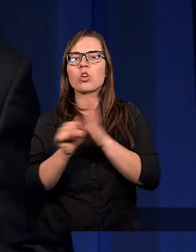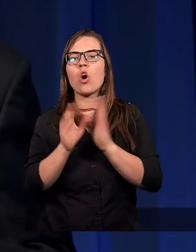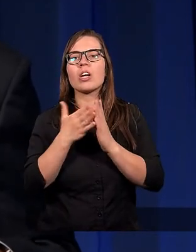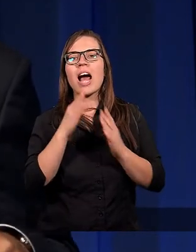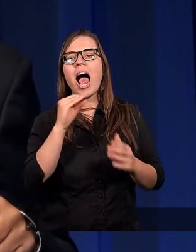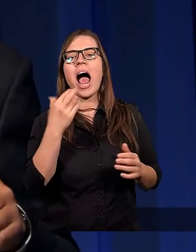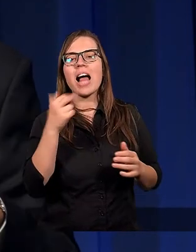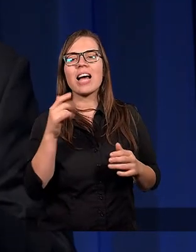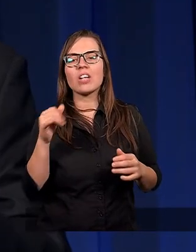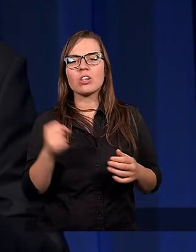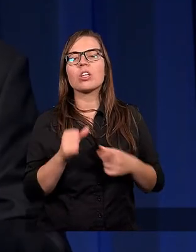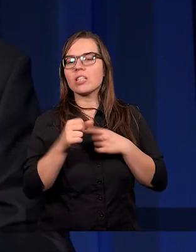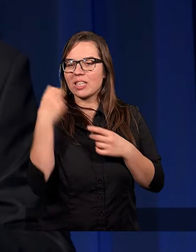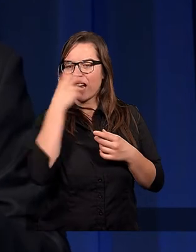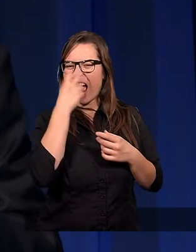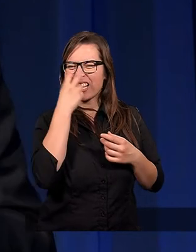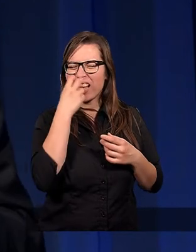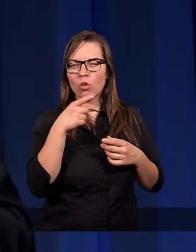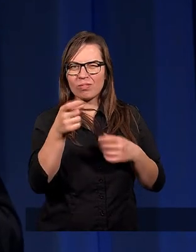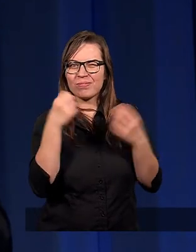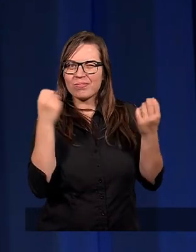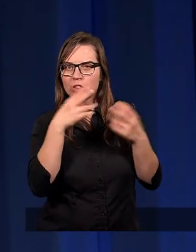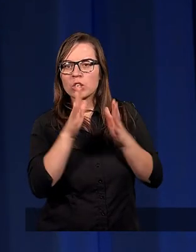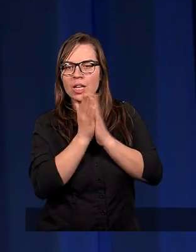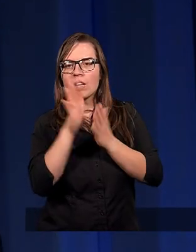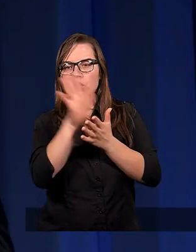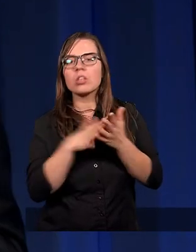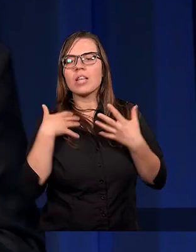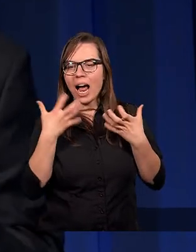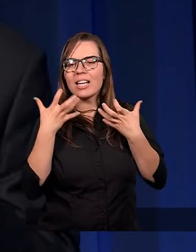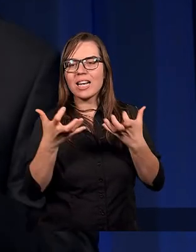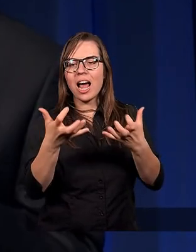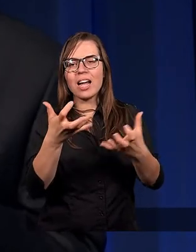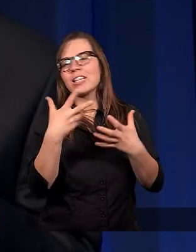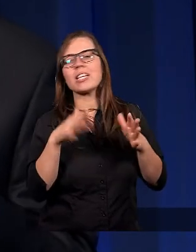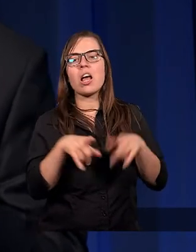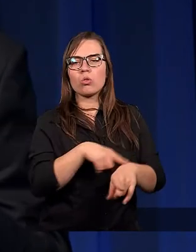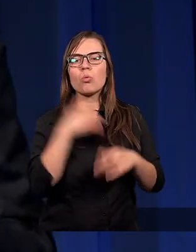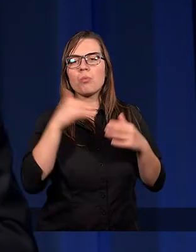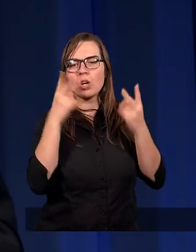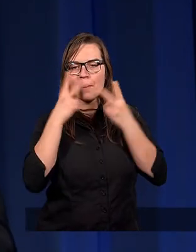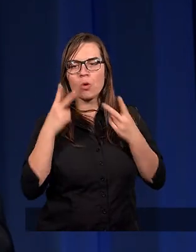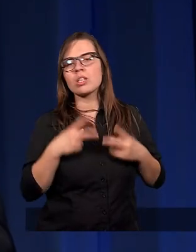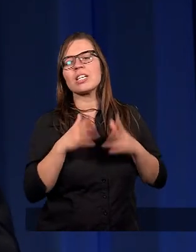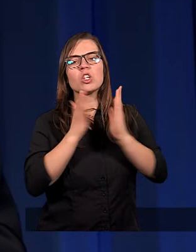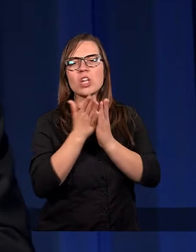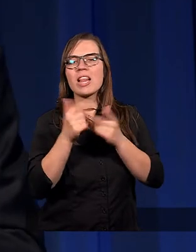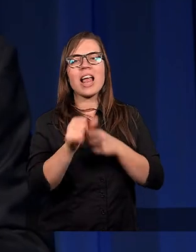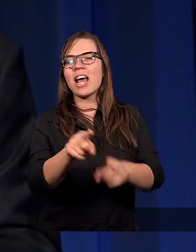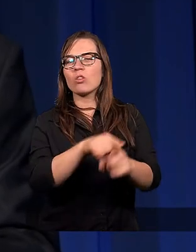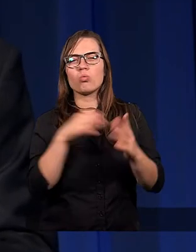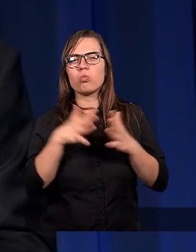ale jeżeli jesteście zainteresowani dokładnie treścią tej księgi, to zachęcam. Dzień długi, można poczytać. Księga nie jest